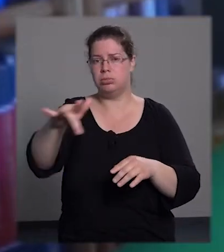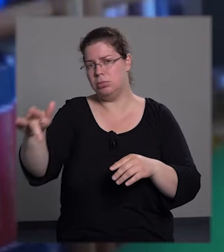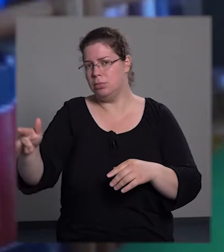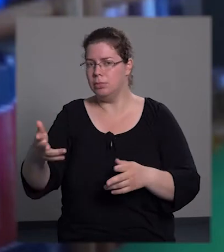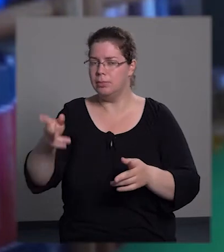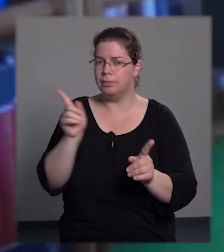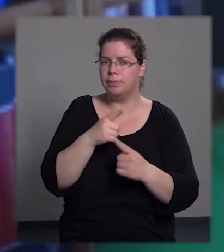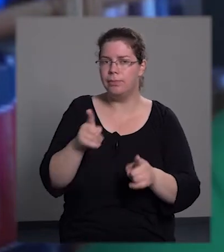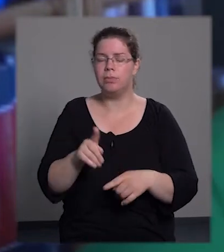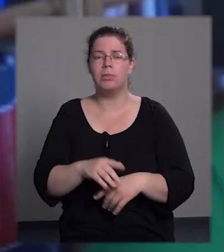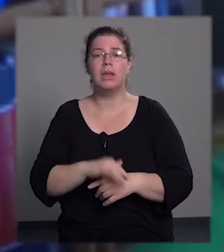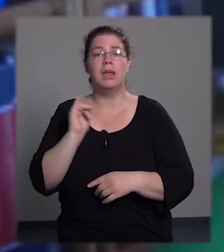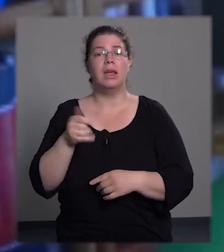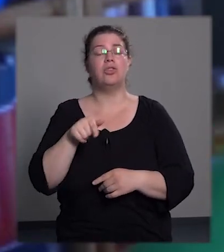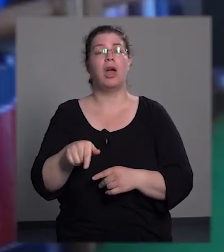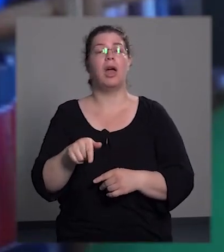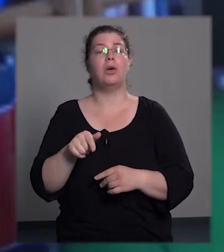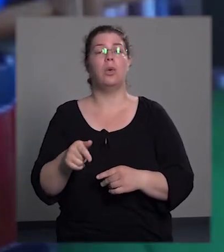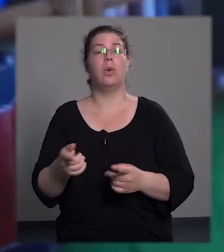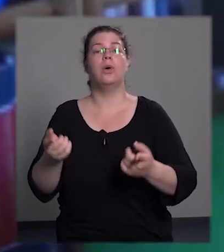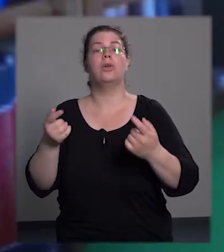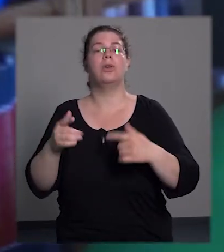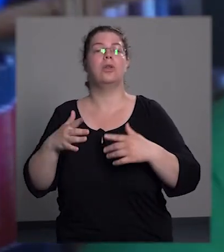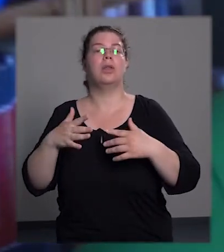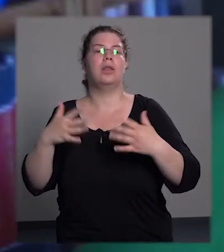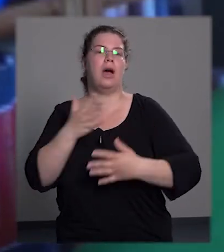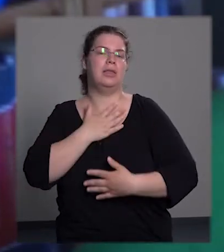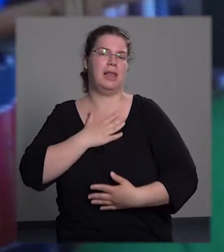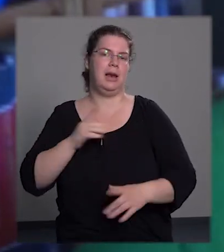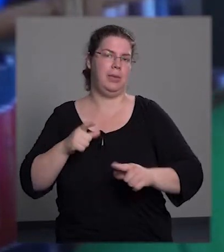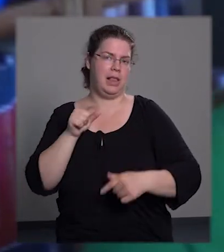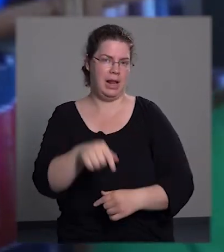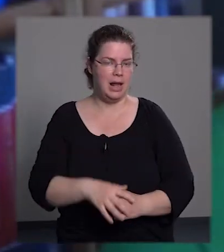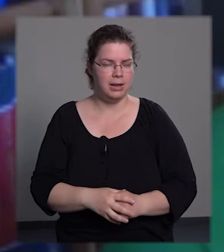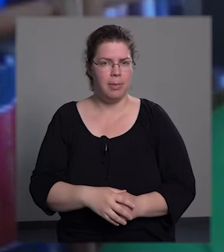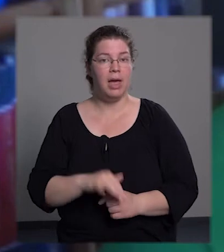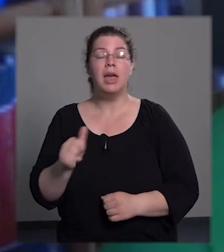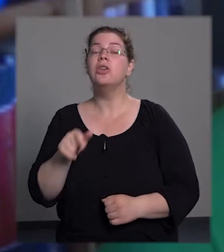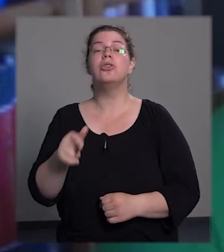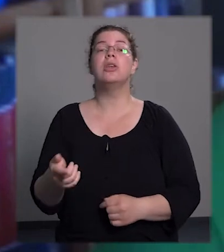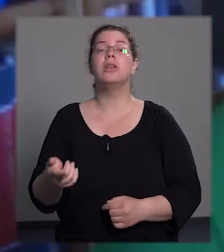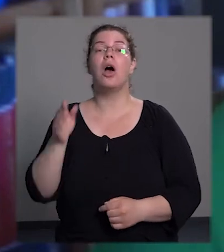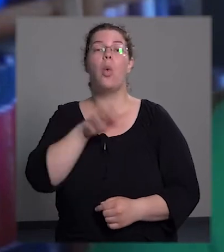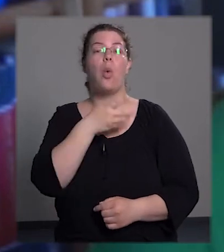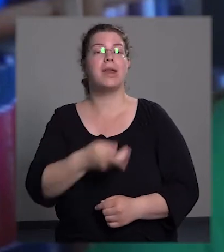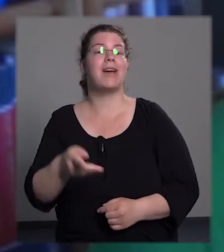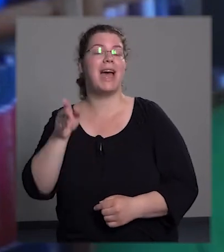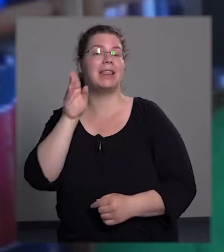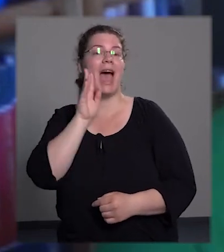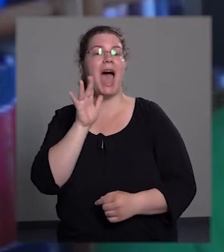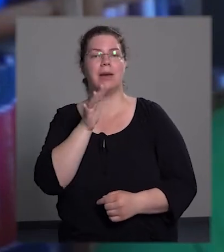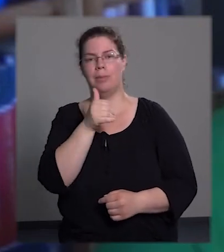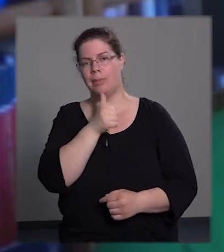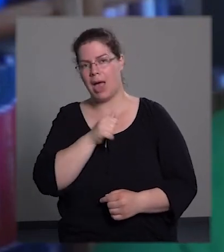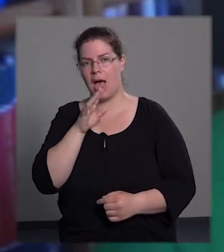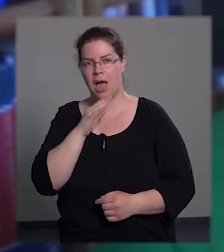és ekkor jött az ő életébe a nagy szerelem. És itt jön a képbe Horváth Árpád, aki ugye az